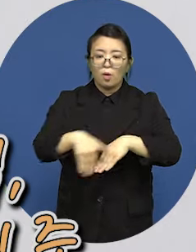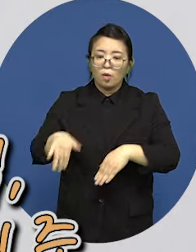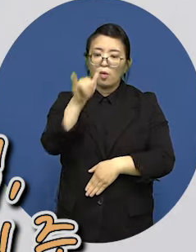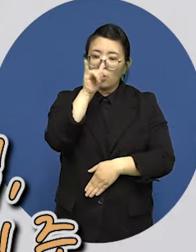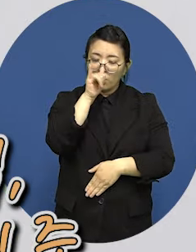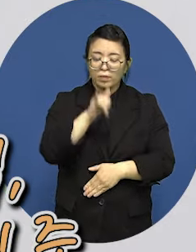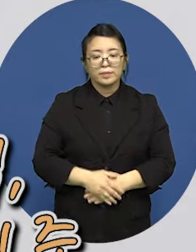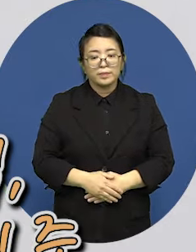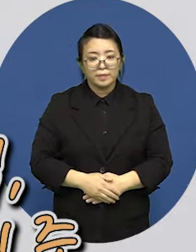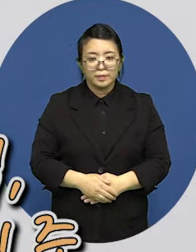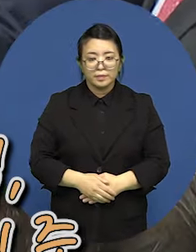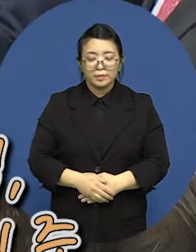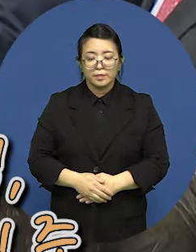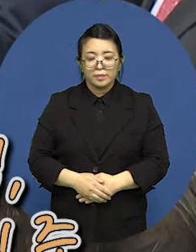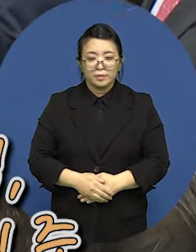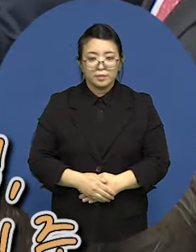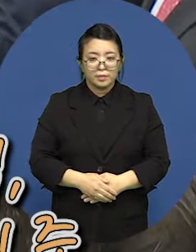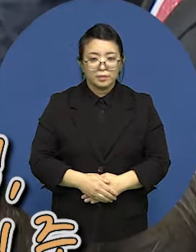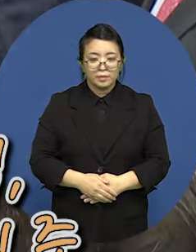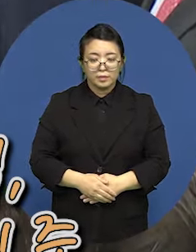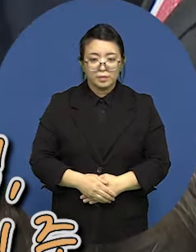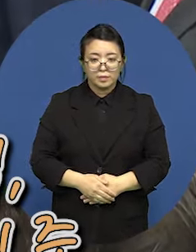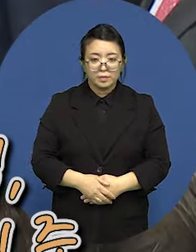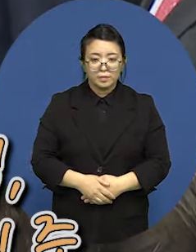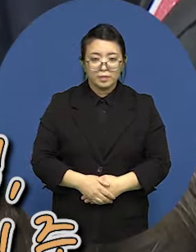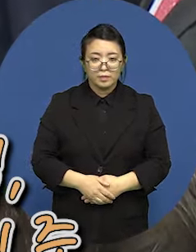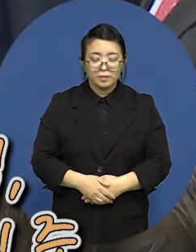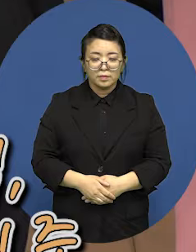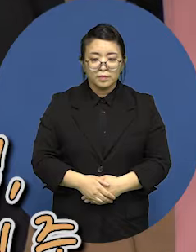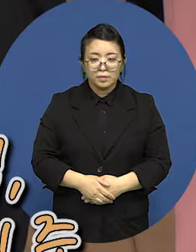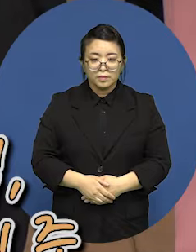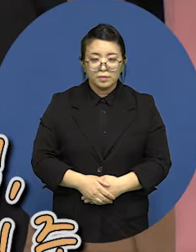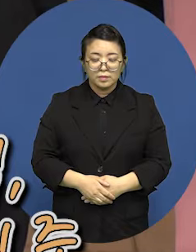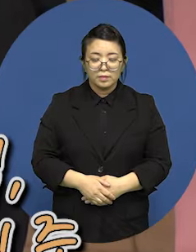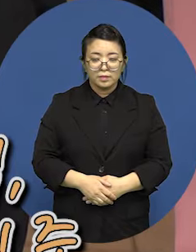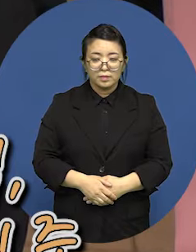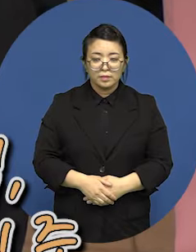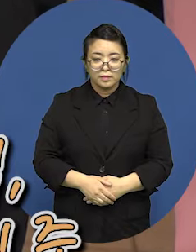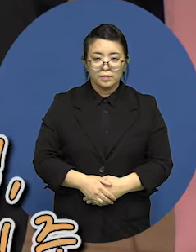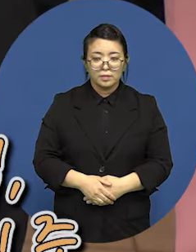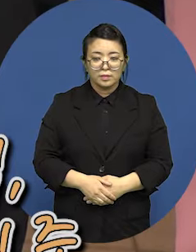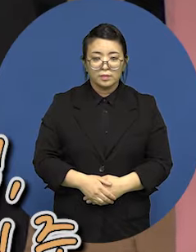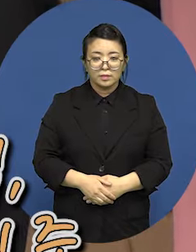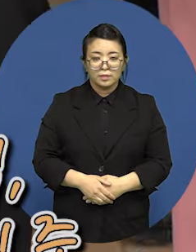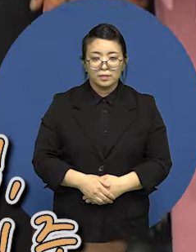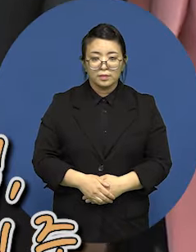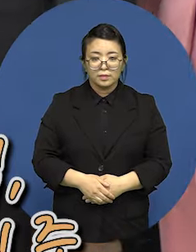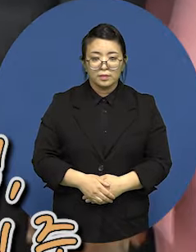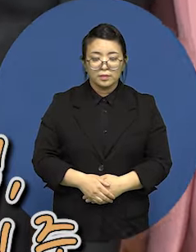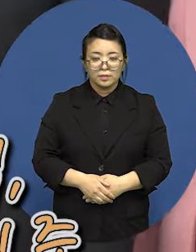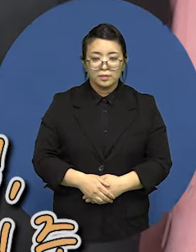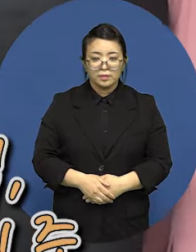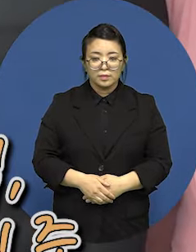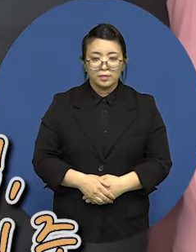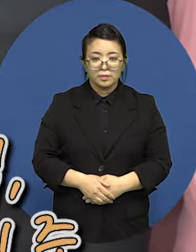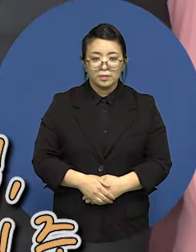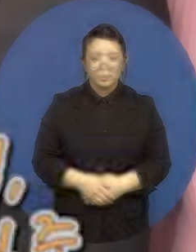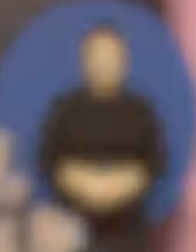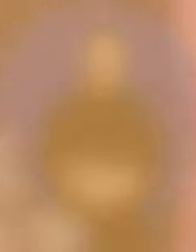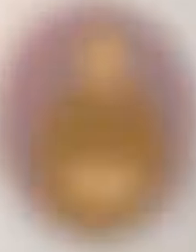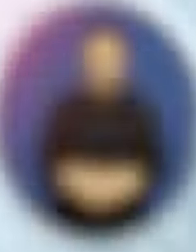지방도 1028호선 국도 승격, 광역철도 건설 사업 또한 추진 중에 있습니다.